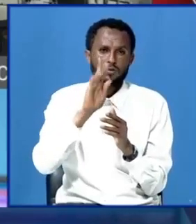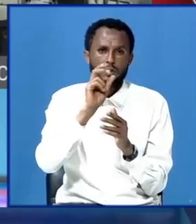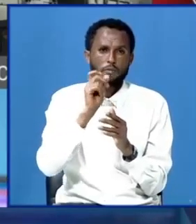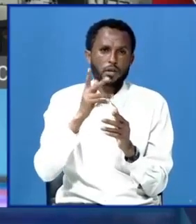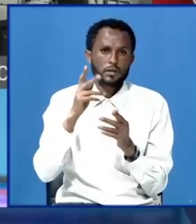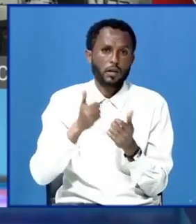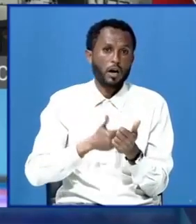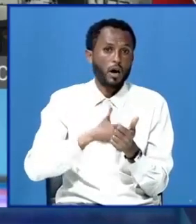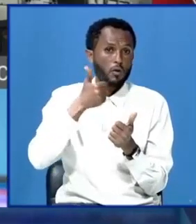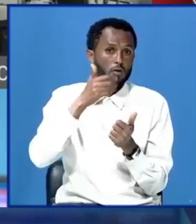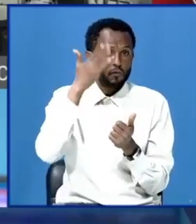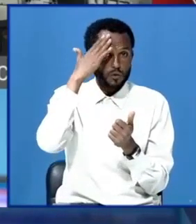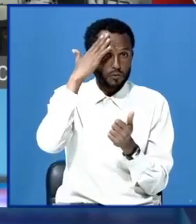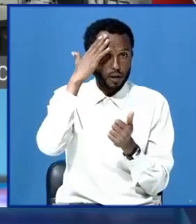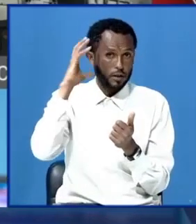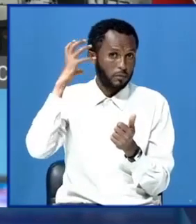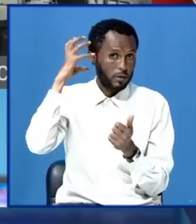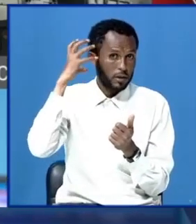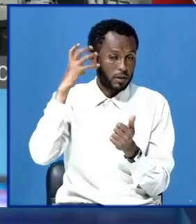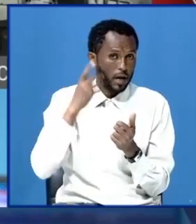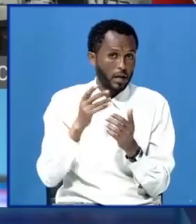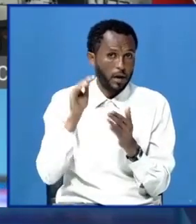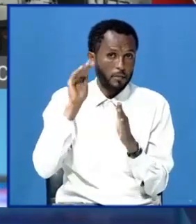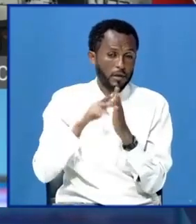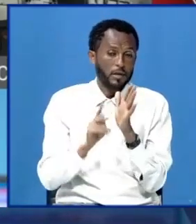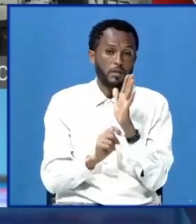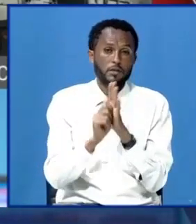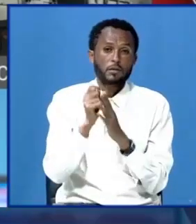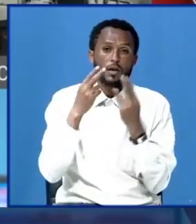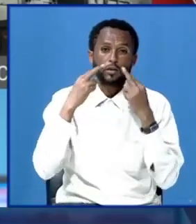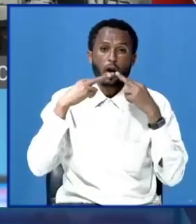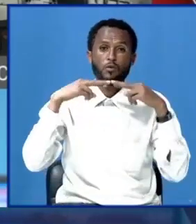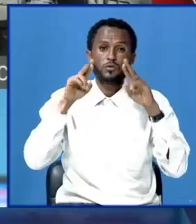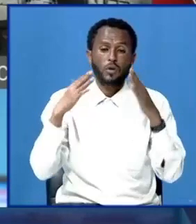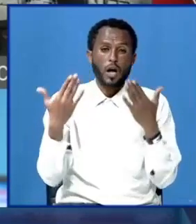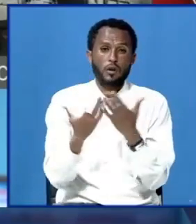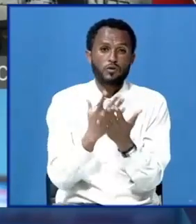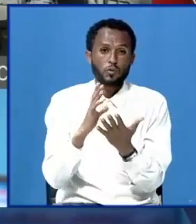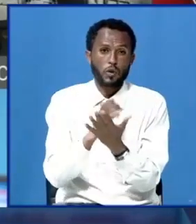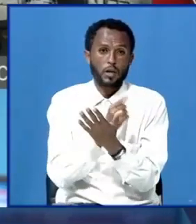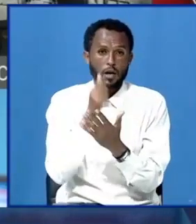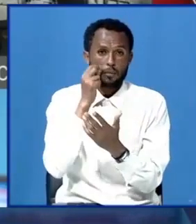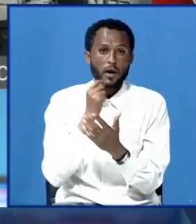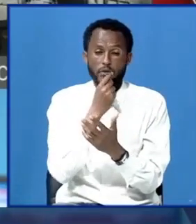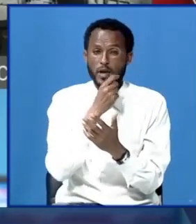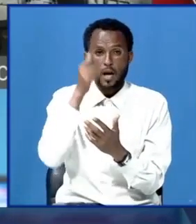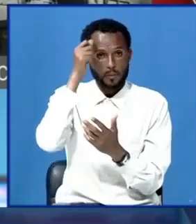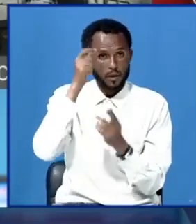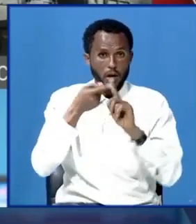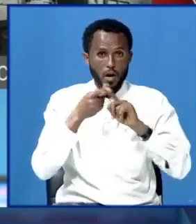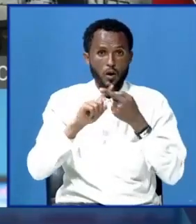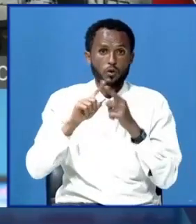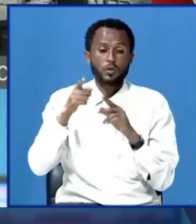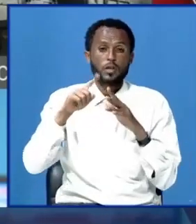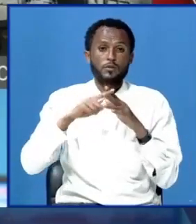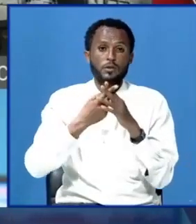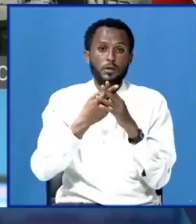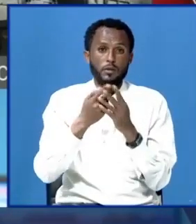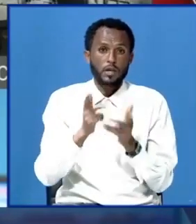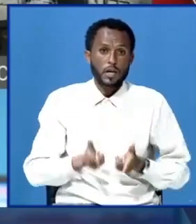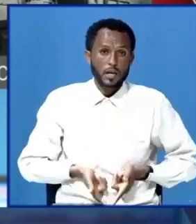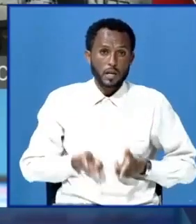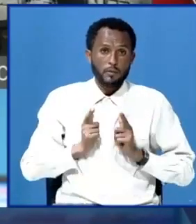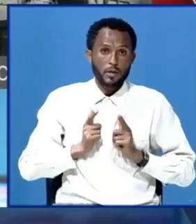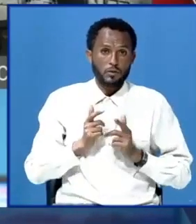ካልኦት ፍሉጣት ማዕኸና ዜና ዓለምናን እቲ ኣብ ልዕሊ ህዝቢ ትግራይ ተኣውጁ ዘሎ ሓድሽ ወራር ብጉጅለ ፋሽስት ኣብይ ኣሕመድን መሻርክቱን ከም ዝተጀመረ ነበርቲ